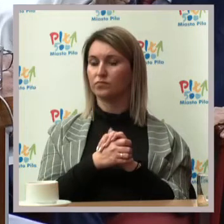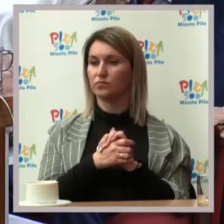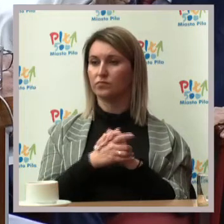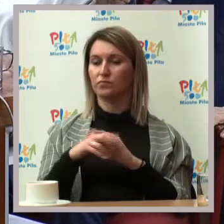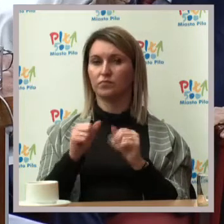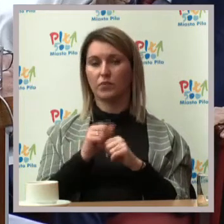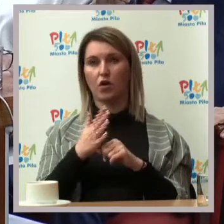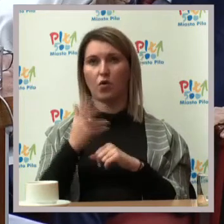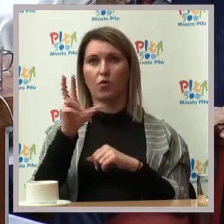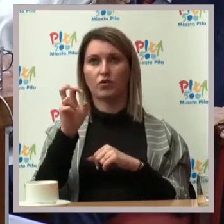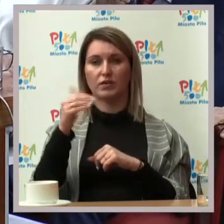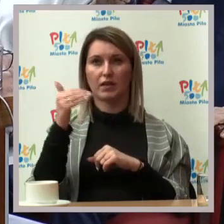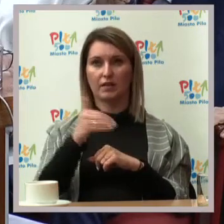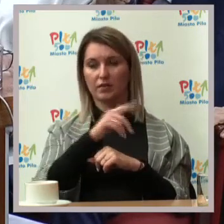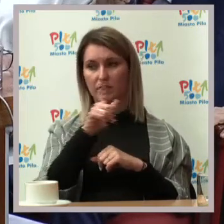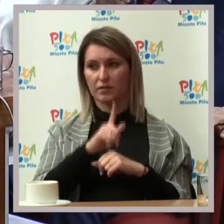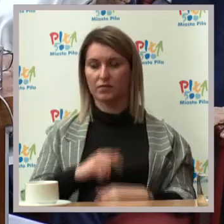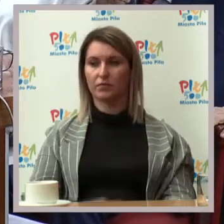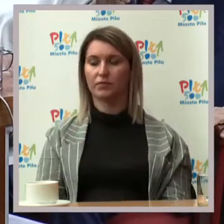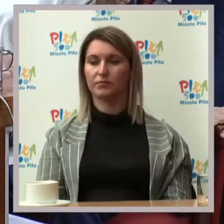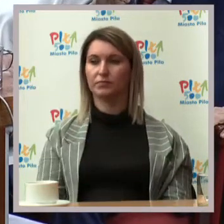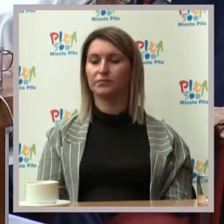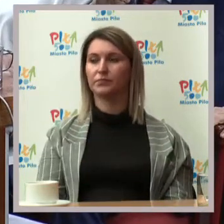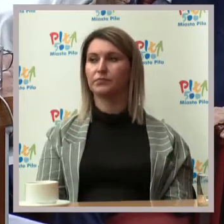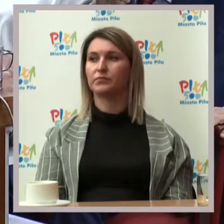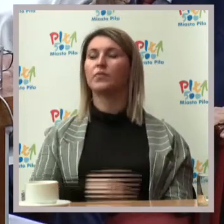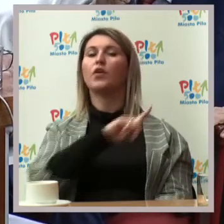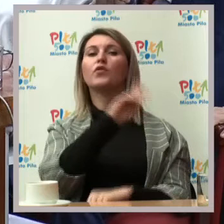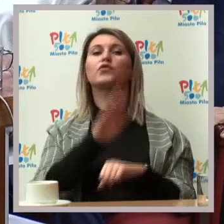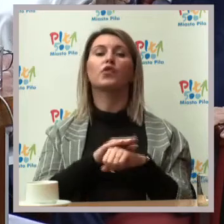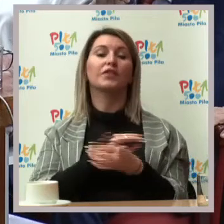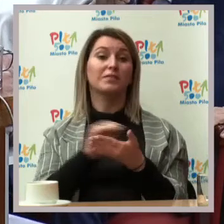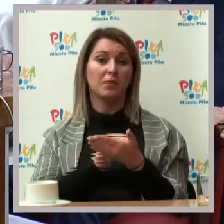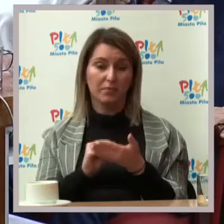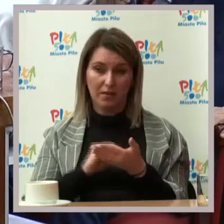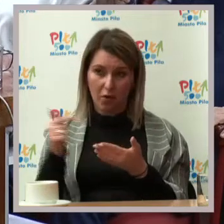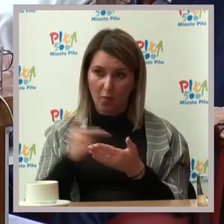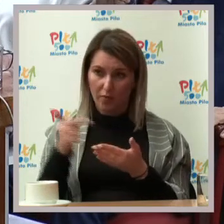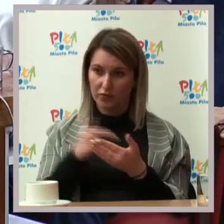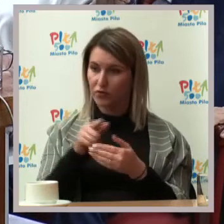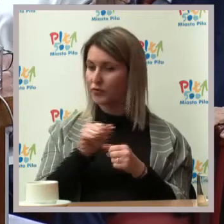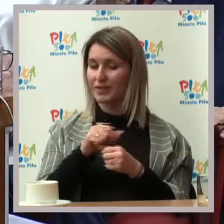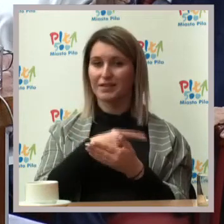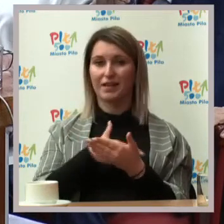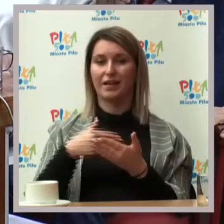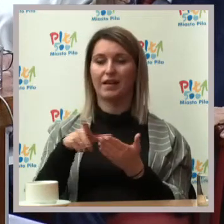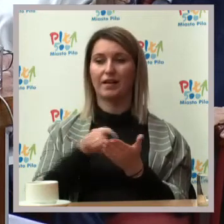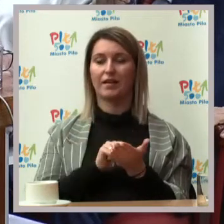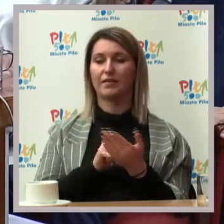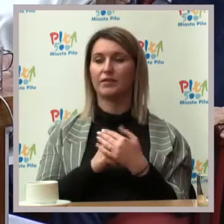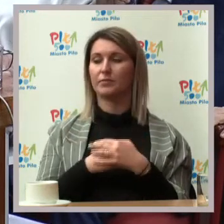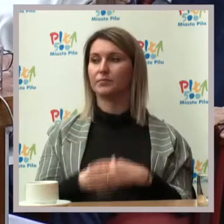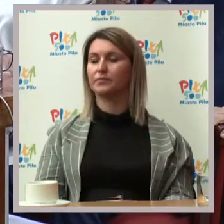nieco ponad 300 tysięcy złotych zgodnie z obowiązującymi przepisami. Mimo, że nie jest to kredyt, obligacja, to jest